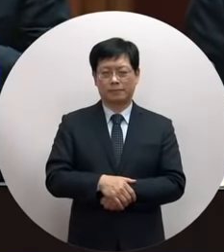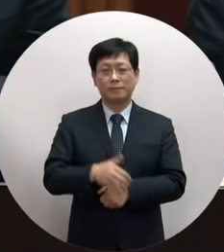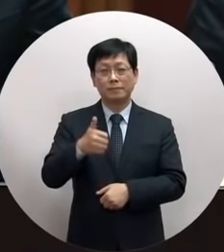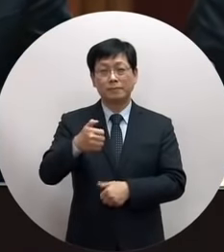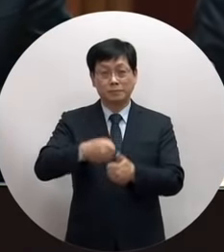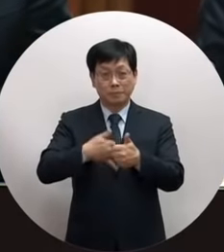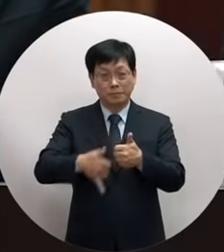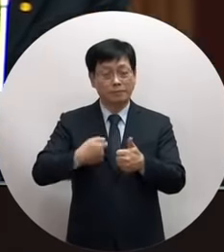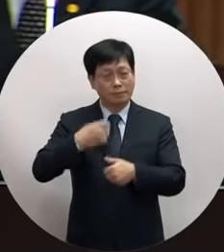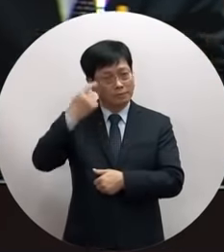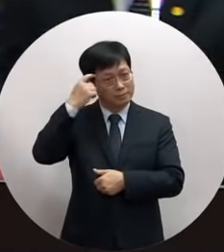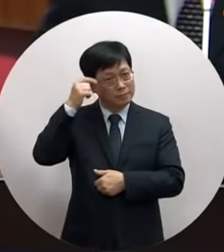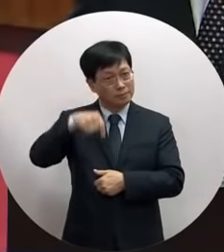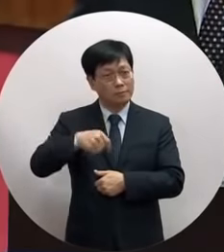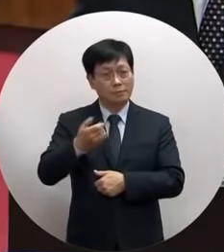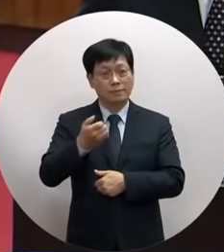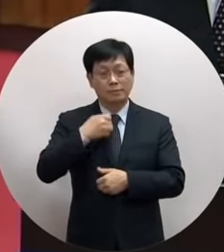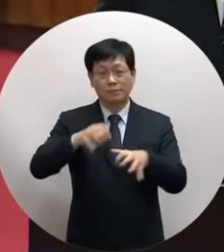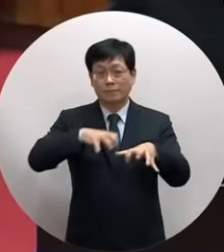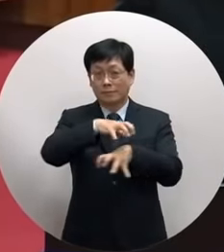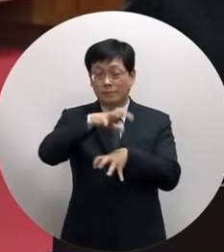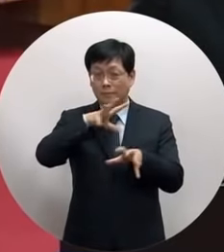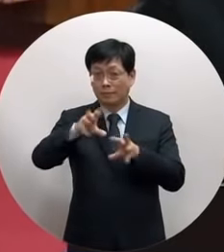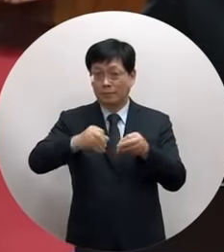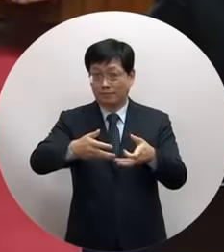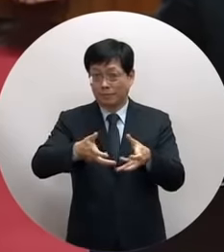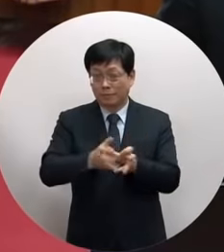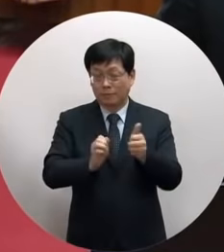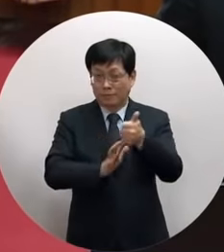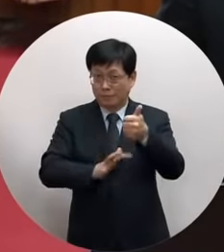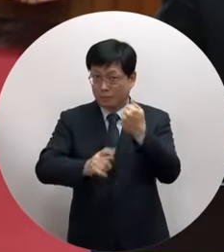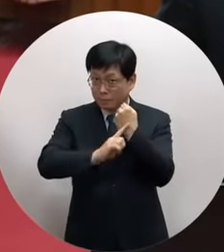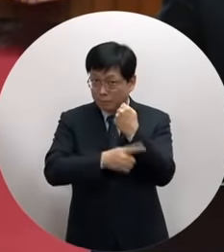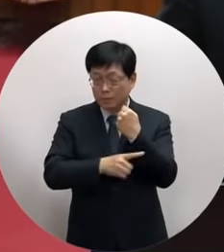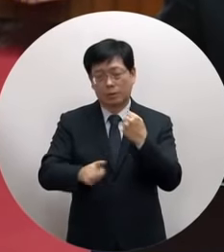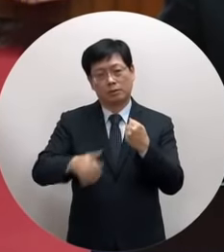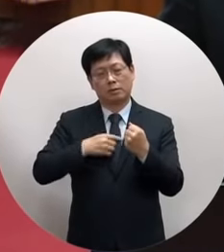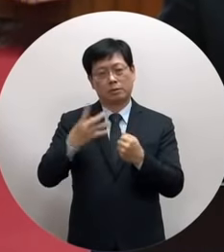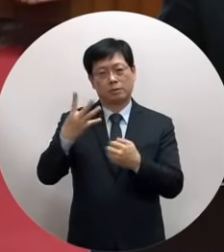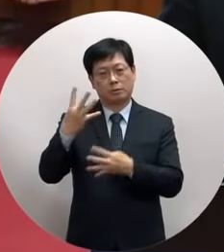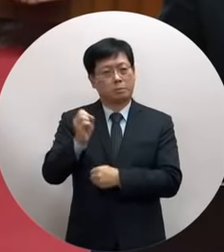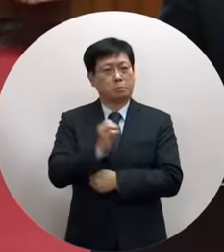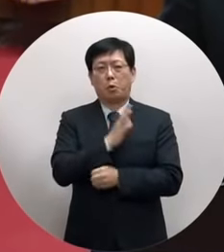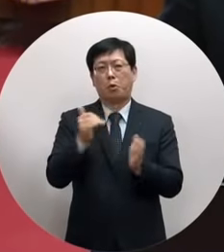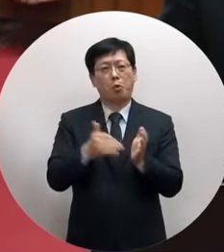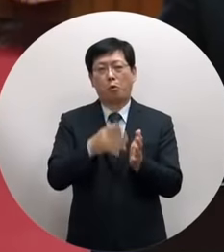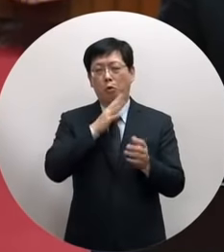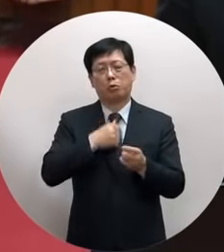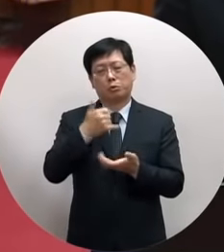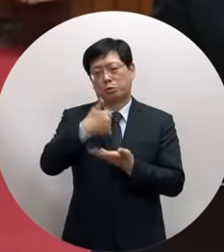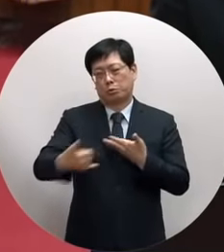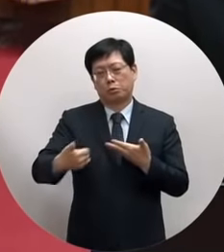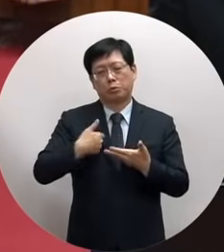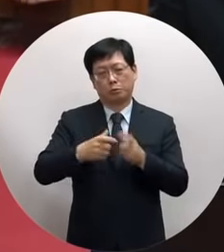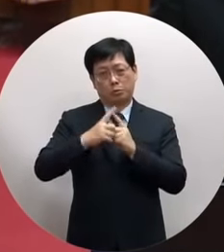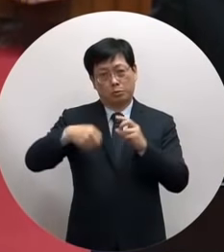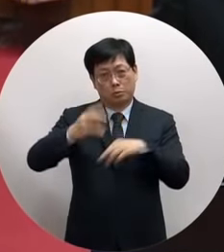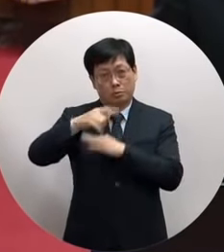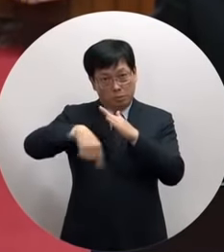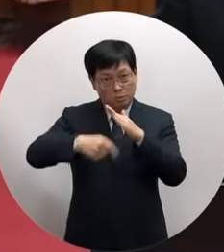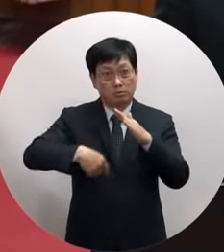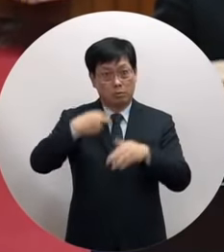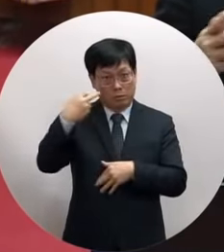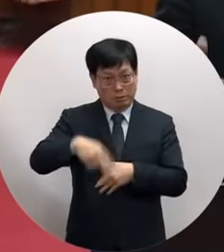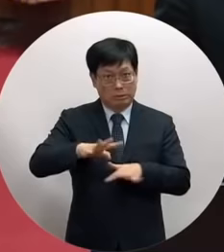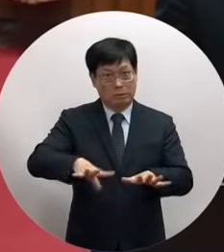谢谢委员，我想在有关环境资源部的组织法，因为上次是届期不续审，所以退回行政院。那现在我们就